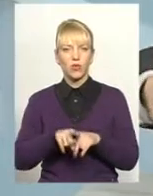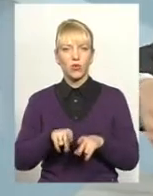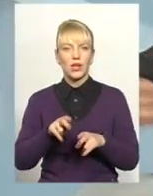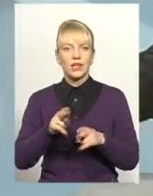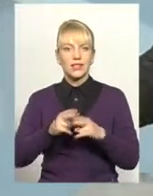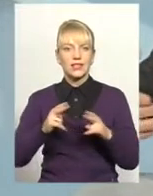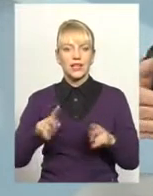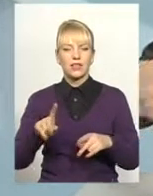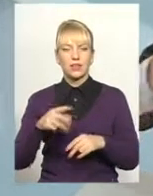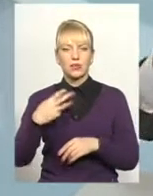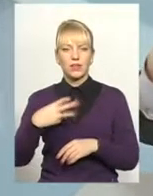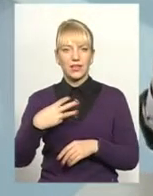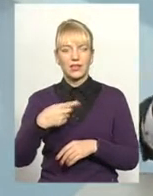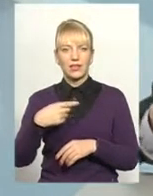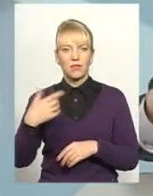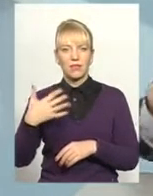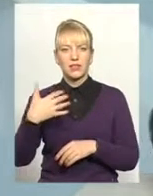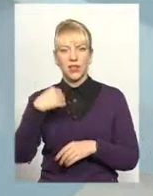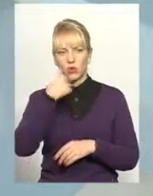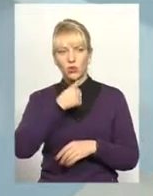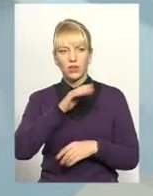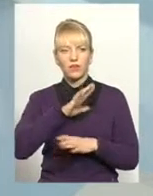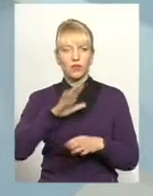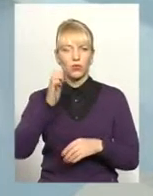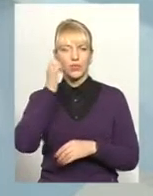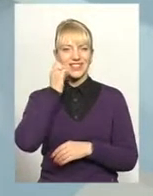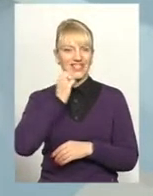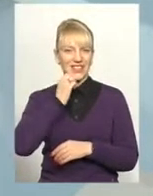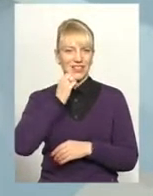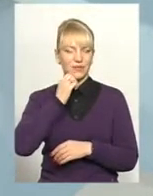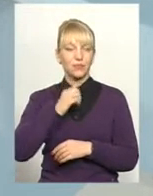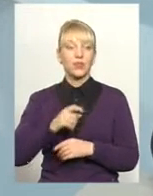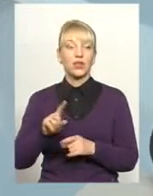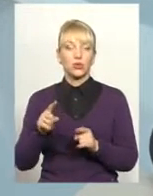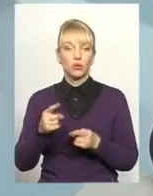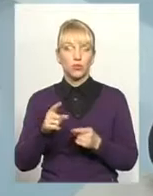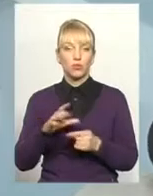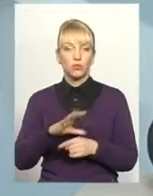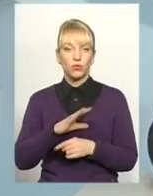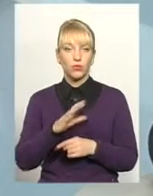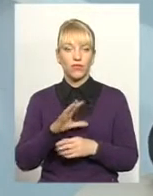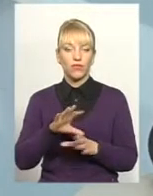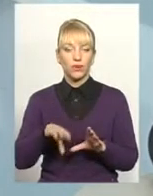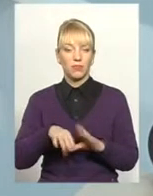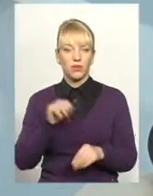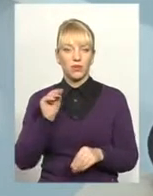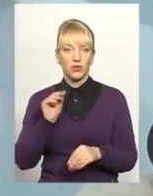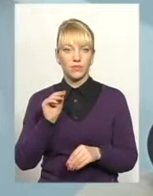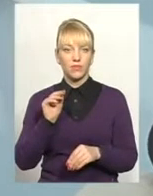років 30-50, вона не застаріла ні морально, ні фізично. Через те було, значить, вибрано